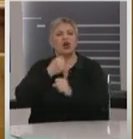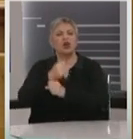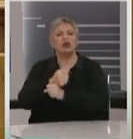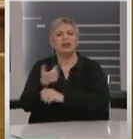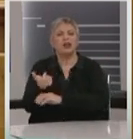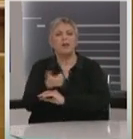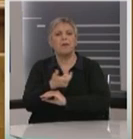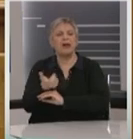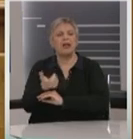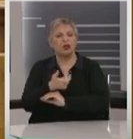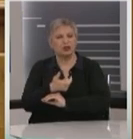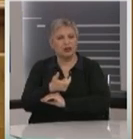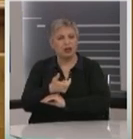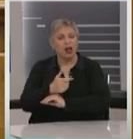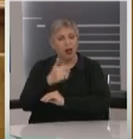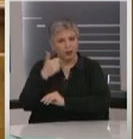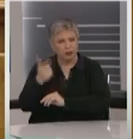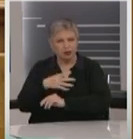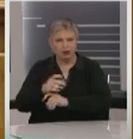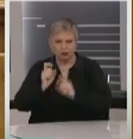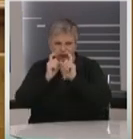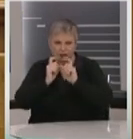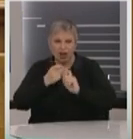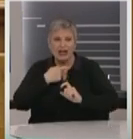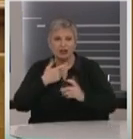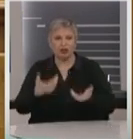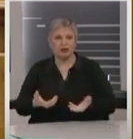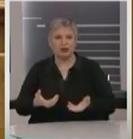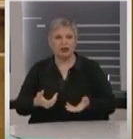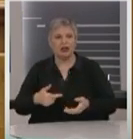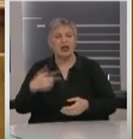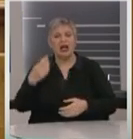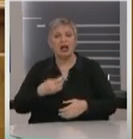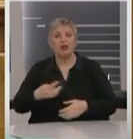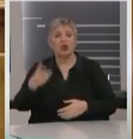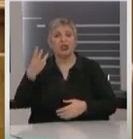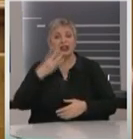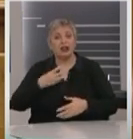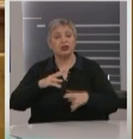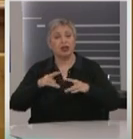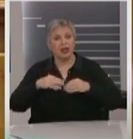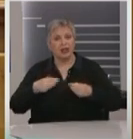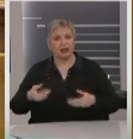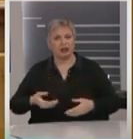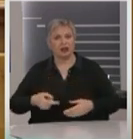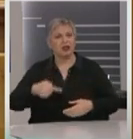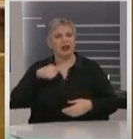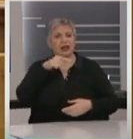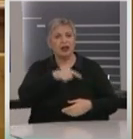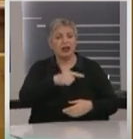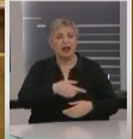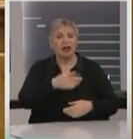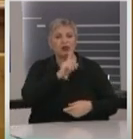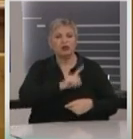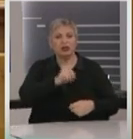φέραμε, που καλύπταν πάγιες και διαρκείς ανάγκες, τους δέχτηκε και η Τρόικα. Ο κύριος Μητσοτάκης είναι σκληρότερος από την Τρόικα.